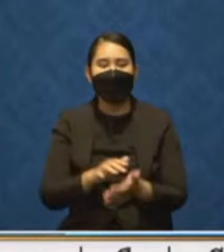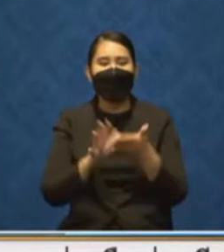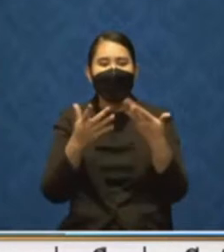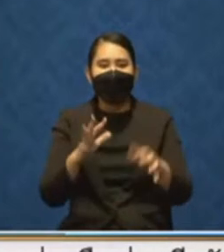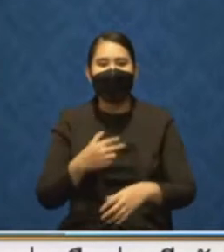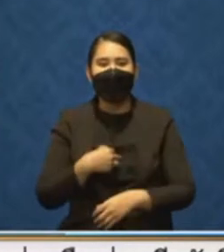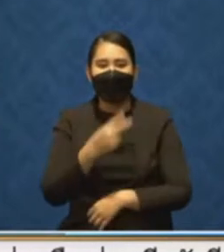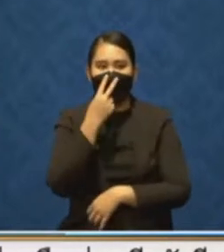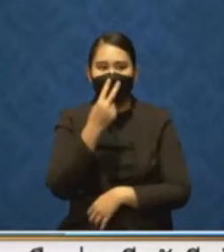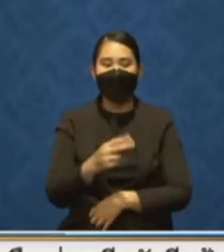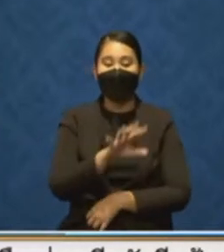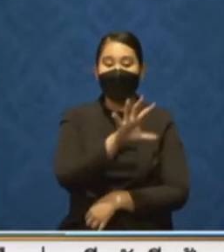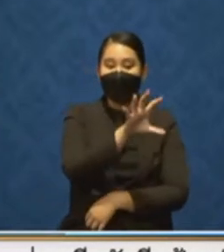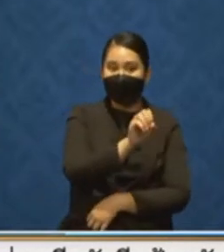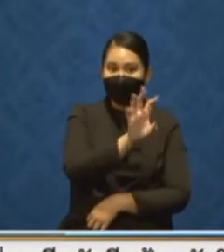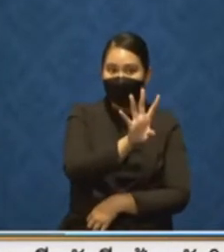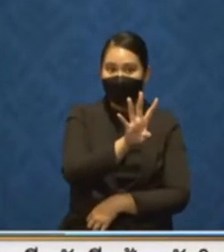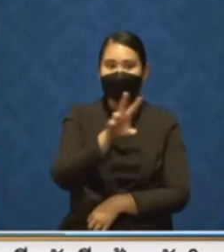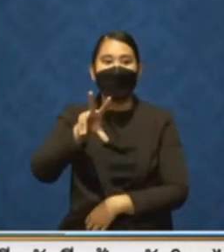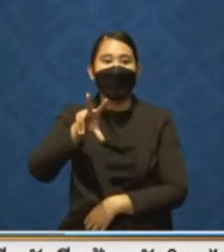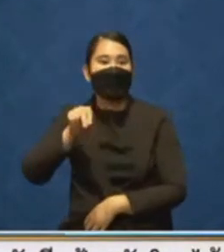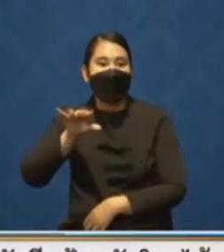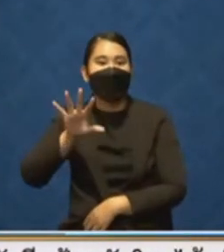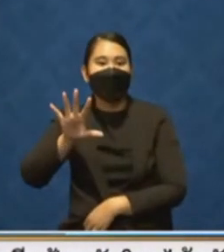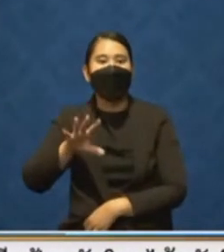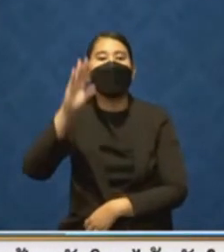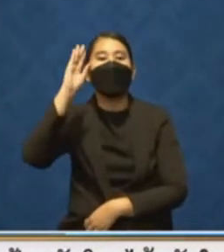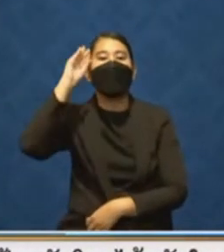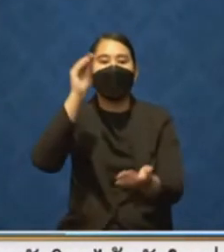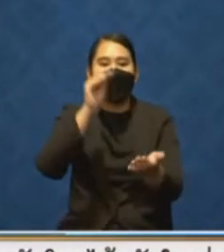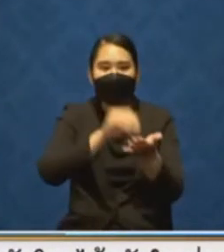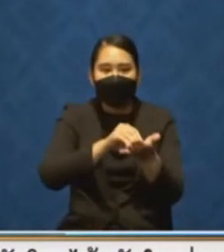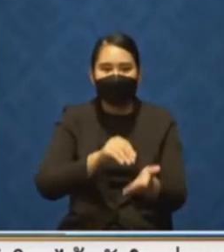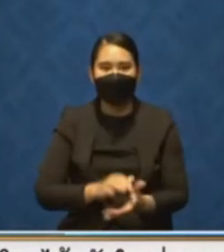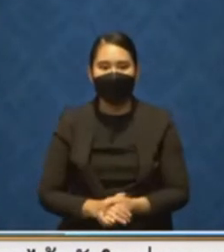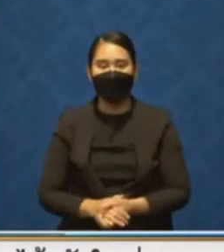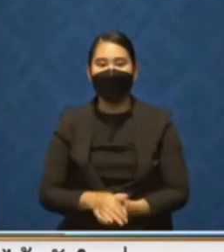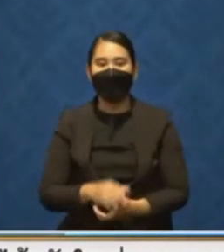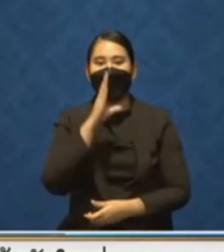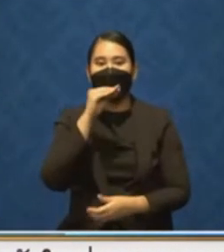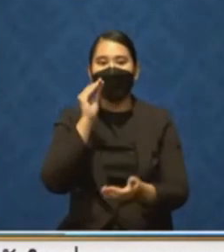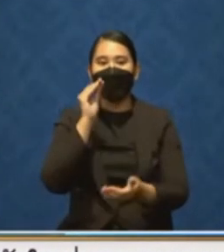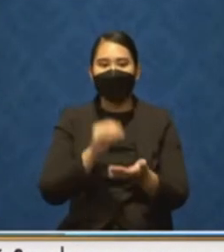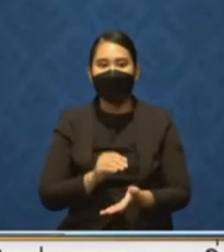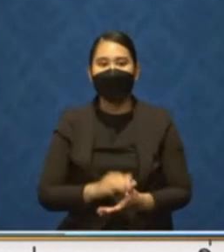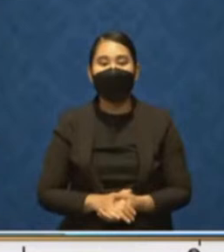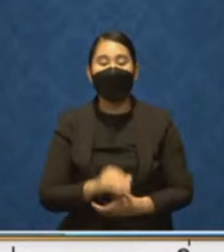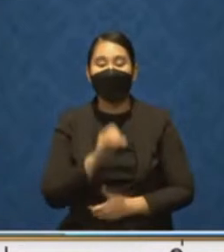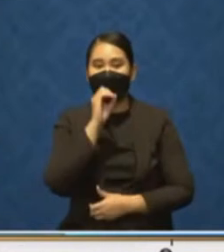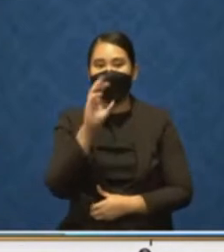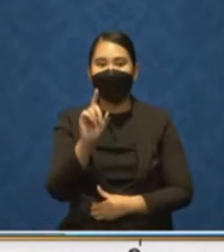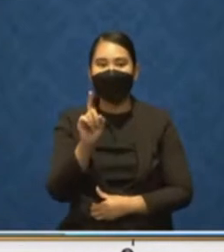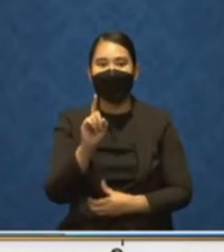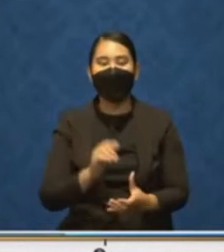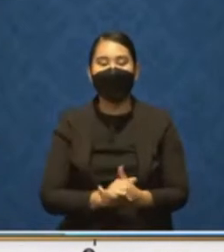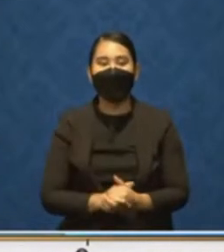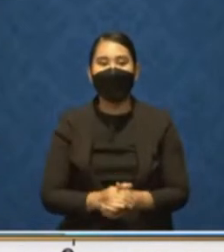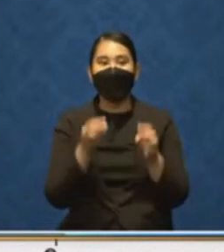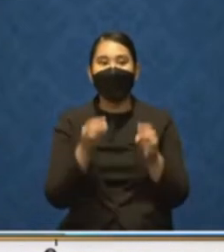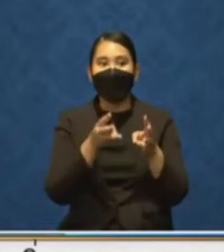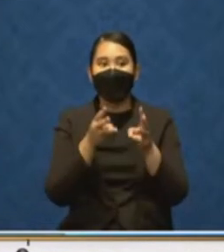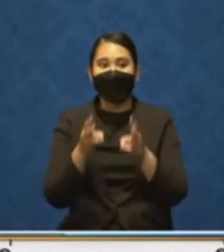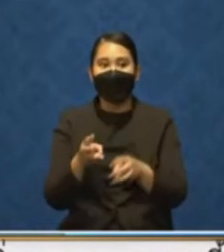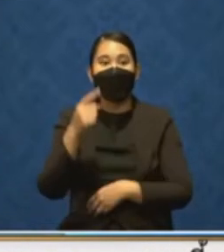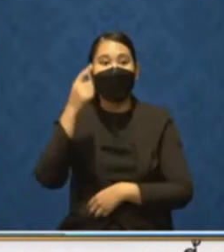54กะ 35เดือนผมเลยว่าท่านนัฐมนตรีมั่วท่านแถมมาเลยครับท่านไปใช้วิธีคิดแบบนั้นครับท่านเอากำลังการ